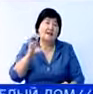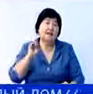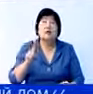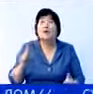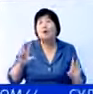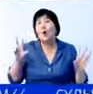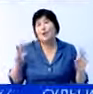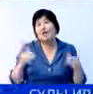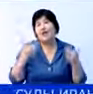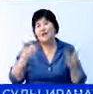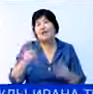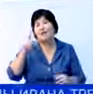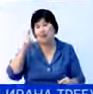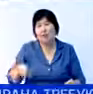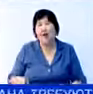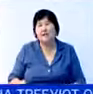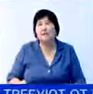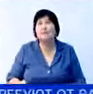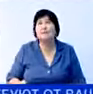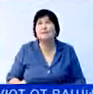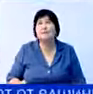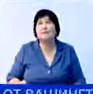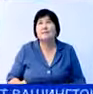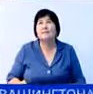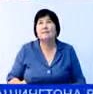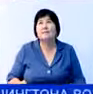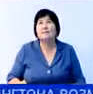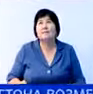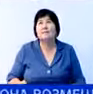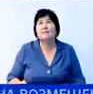удачи, палуан! Галымжан Жумназар, Шыңғысхан Абаев, Қанат Махамбетов, телеканал «Кызылорда».